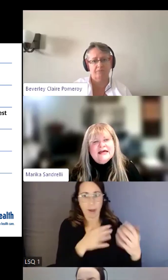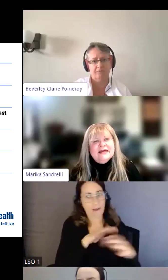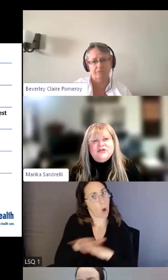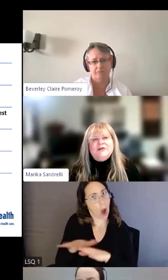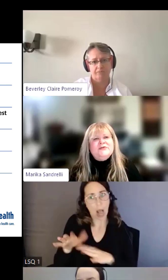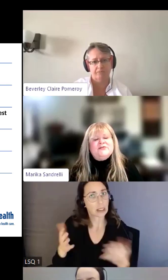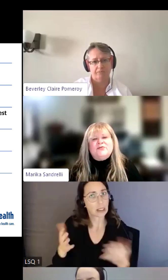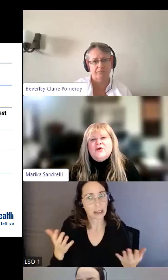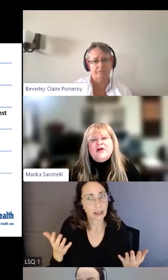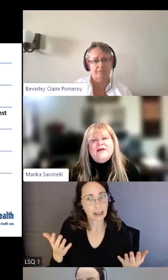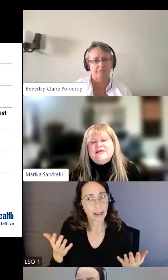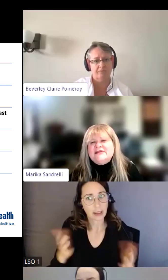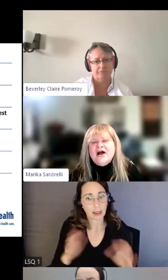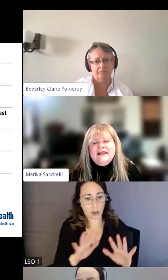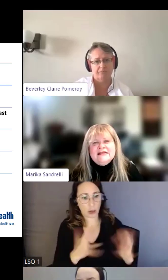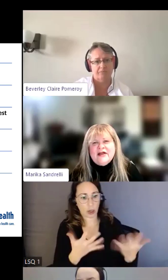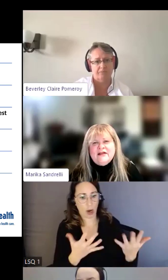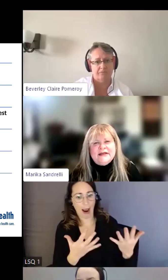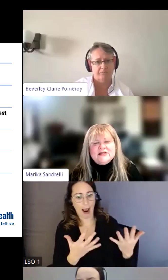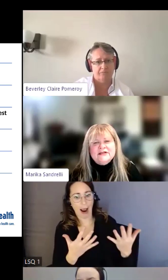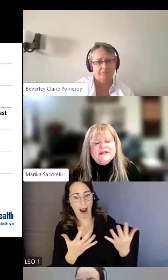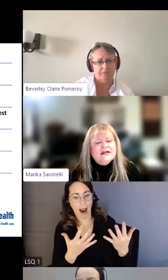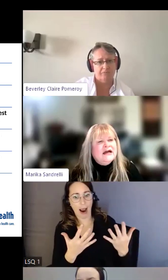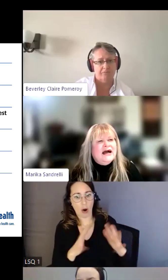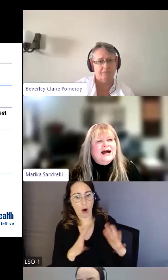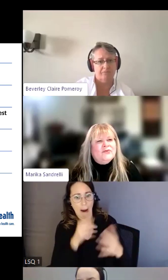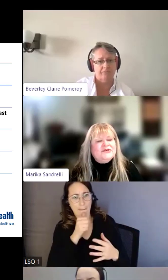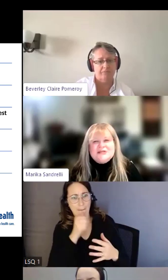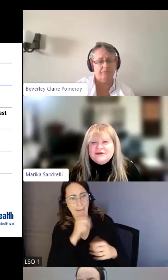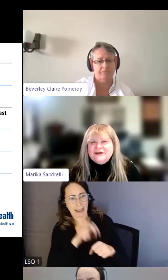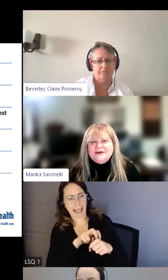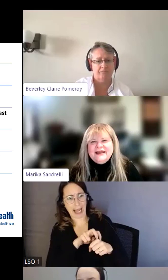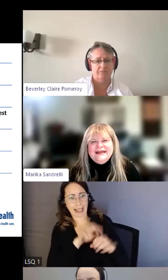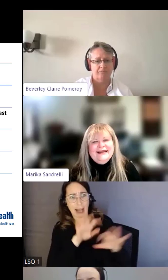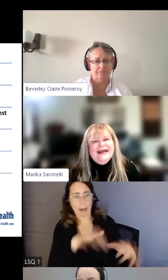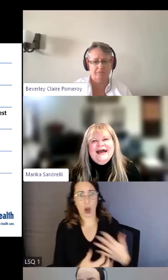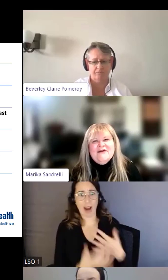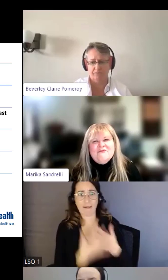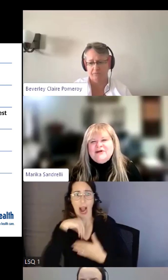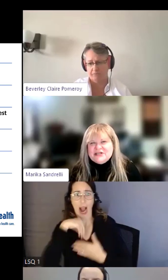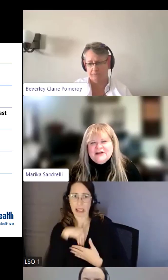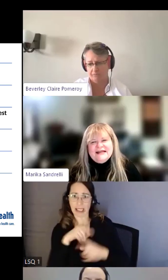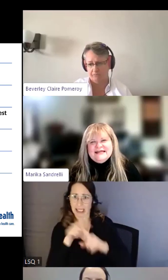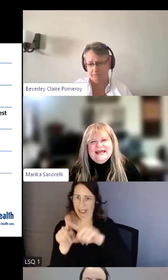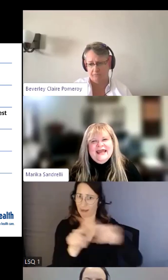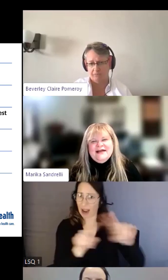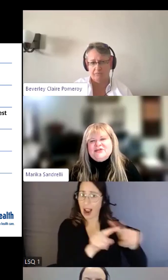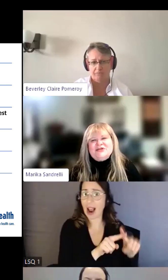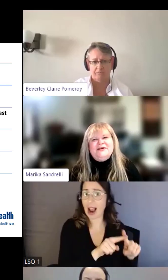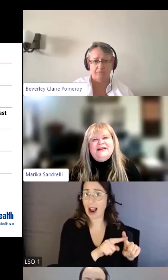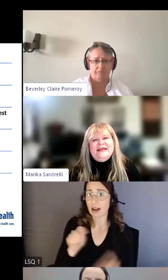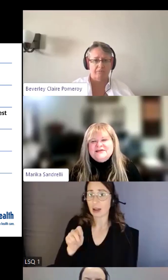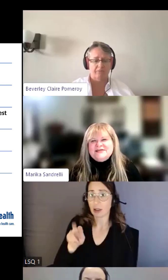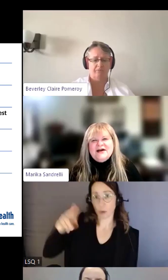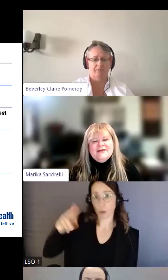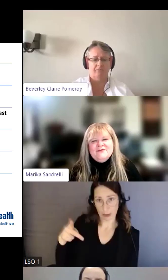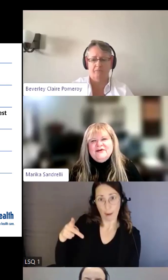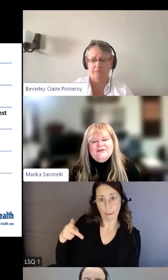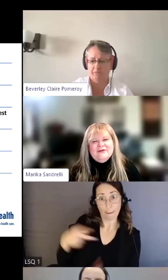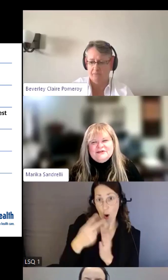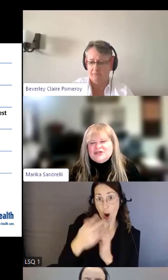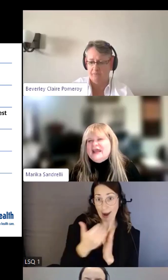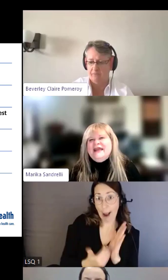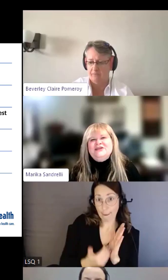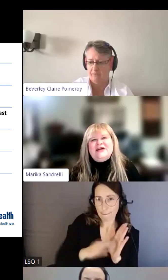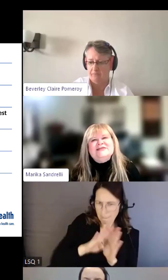programme qui est en développement. Nous sommes en phase d'apprentissage. Ce on partage avec vous aujourd'hui versus ce qu'on va partager avec vous dans